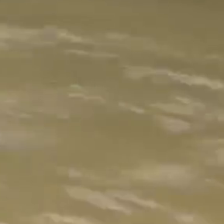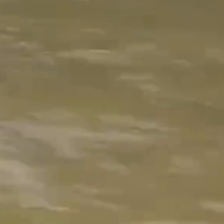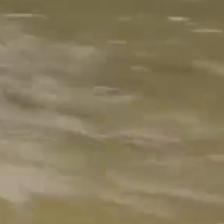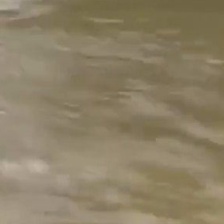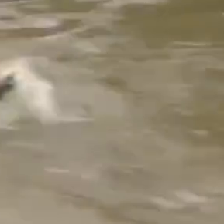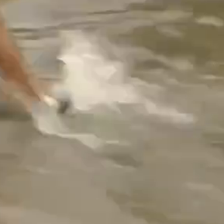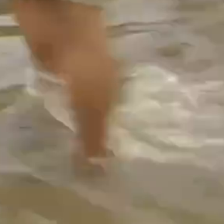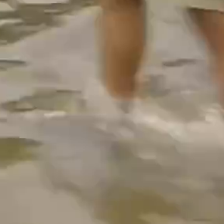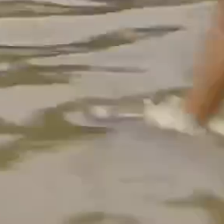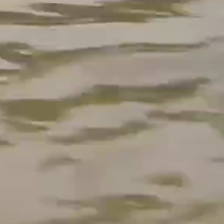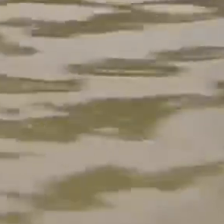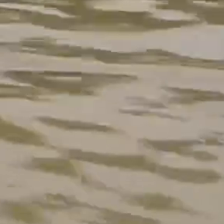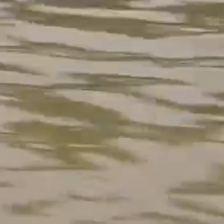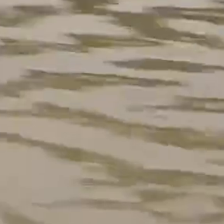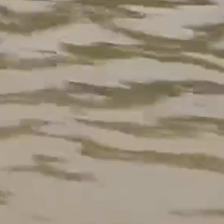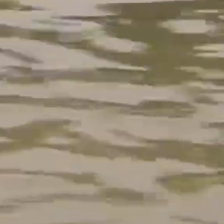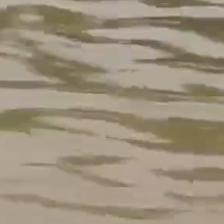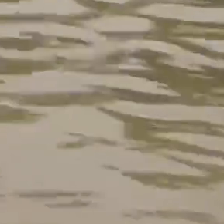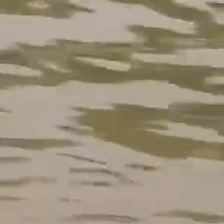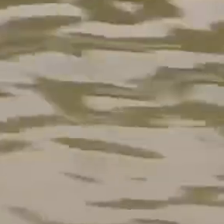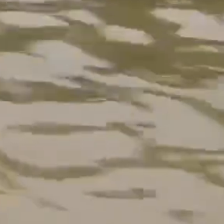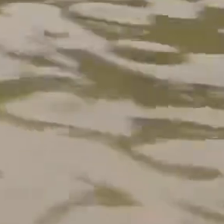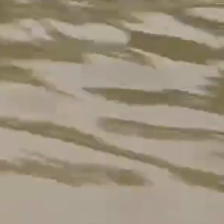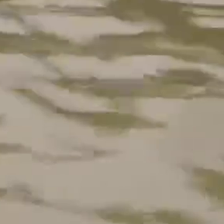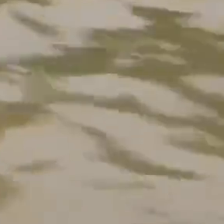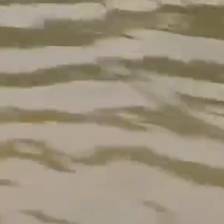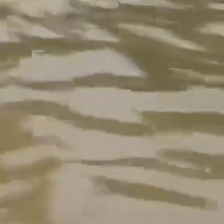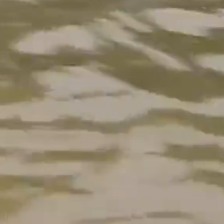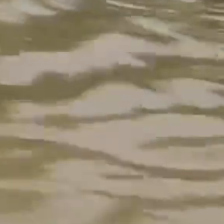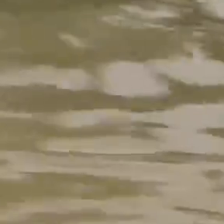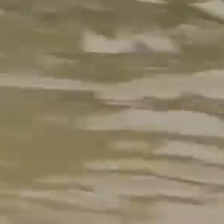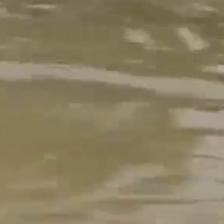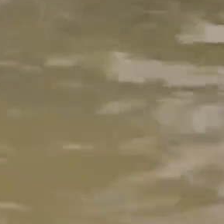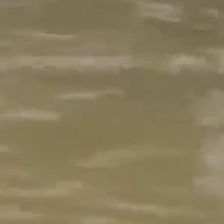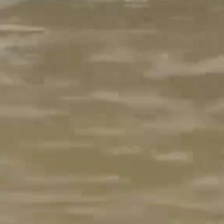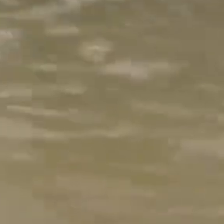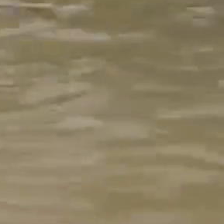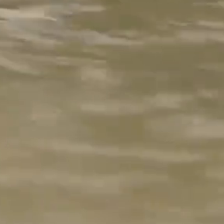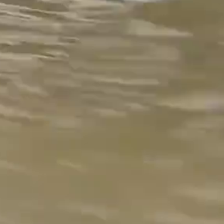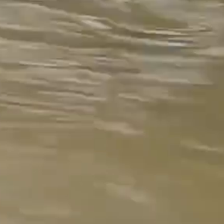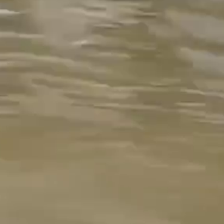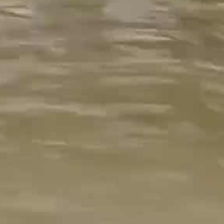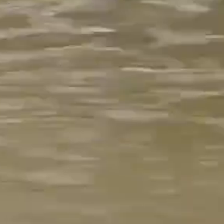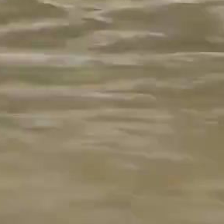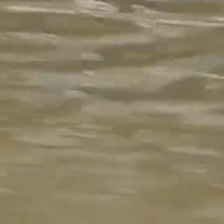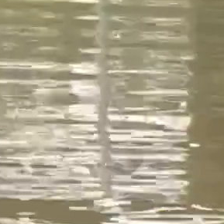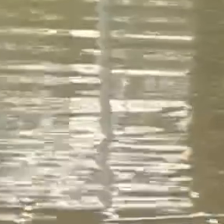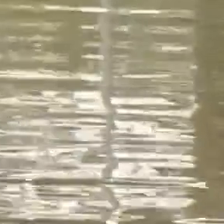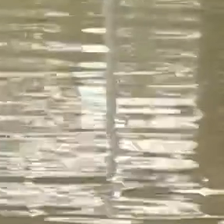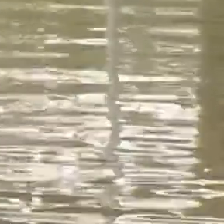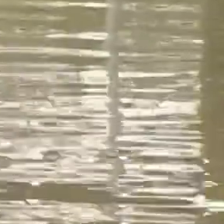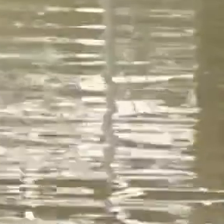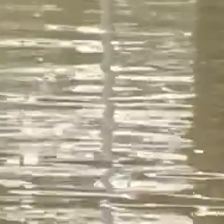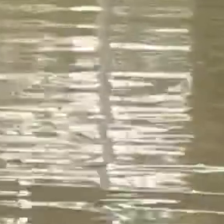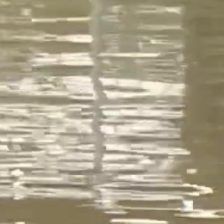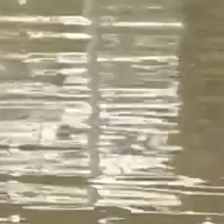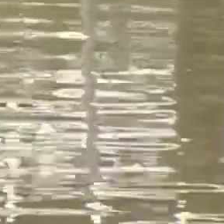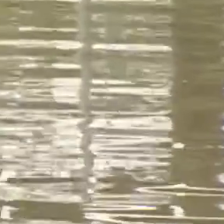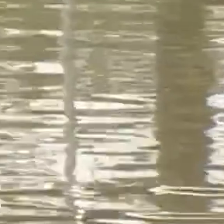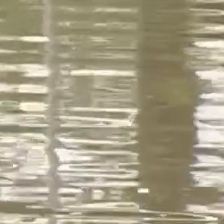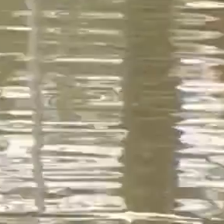may mga residential area po na binaha po talaga. So, isa po ito sa talagang naapektuhan yung buong